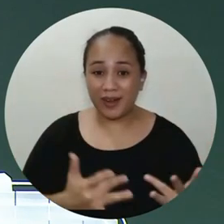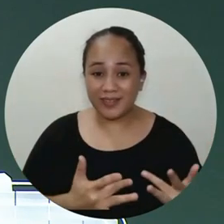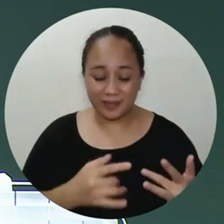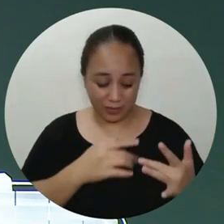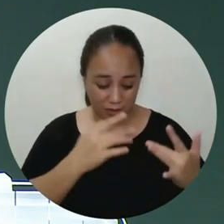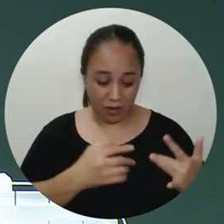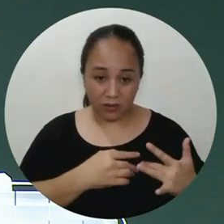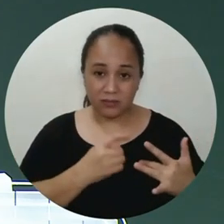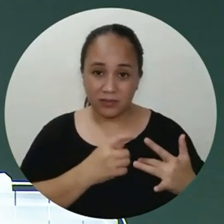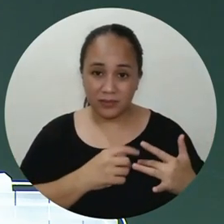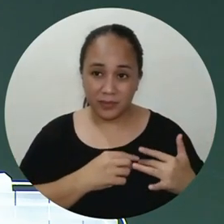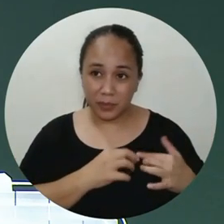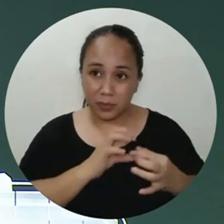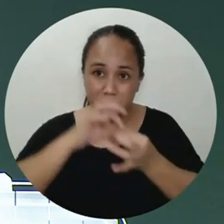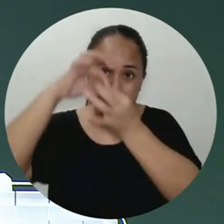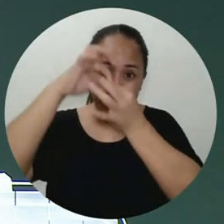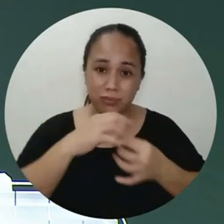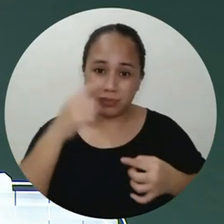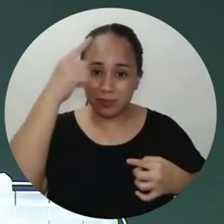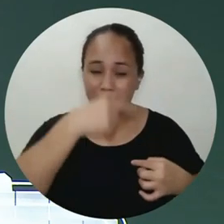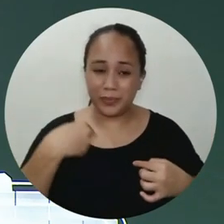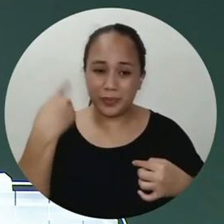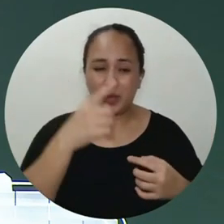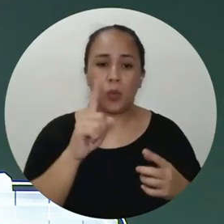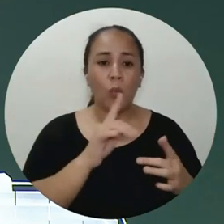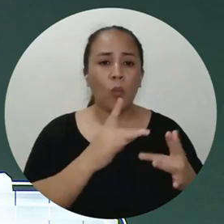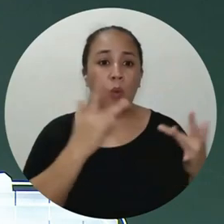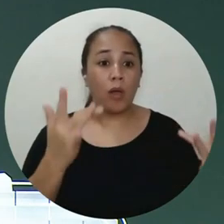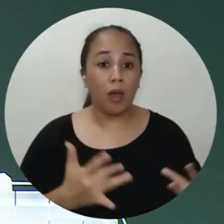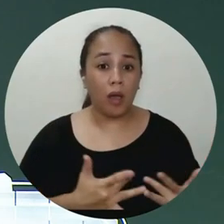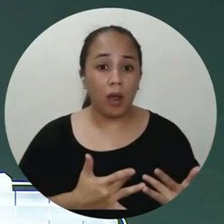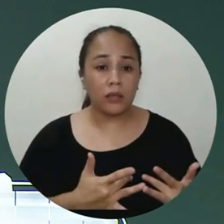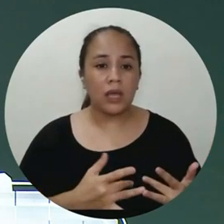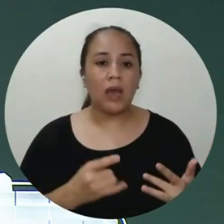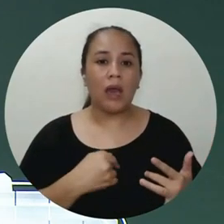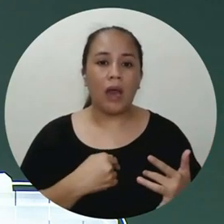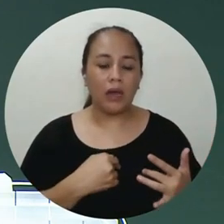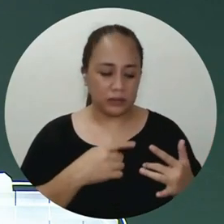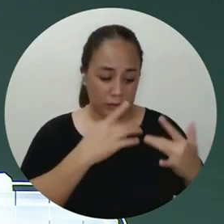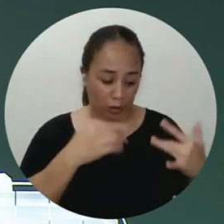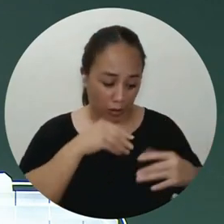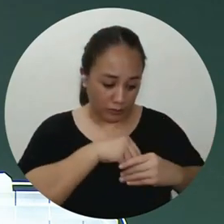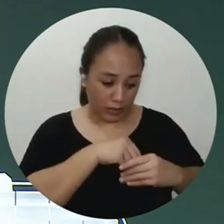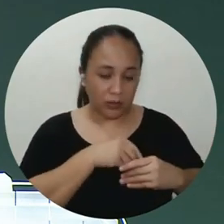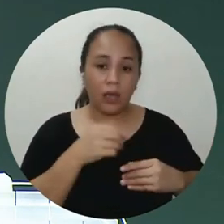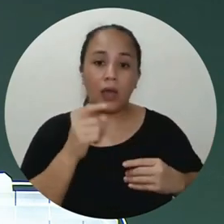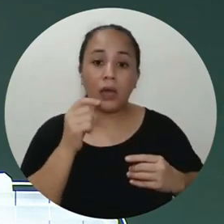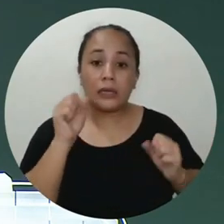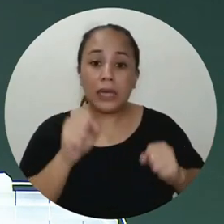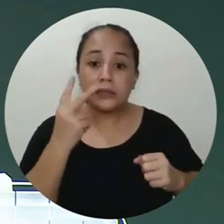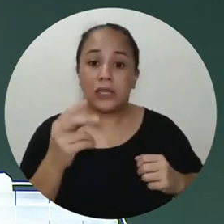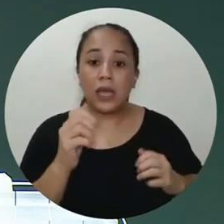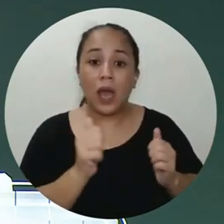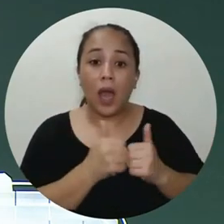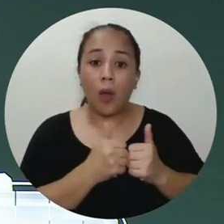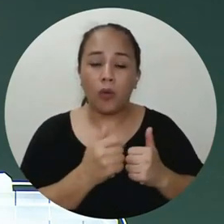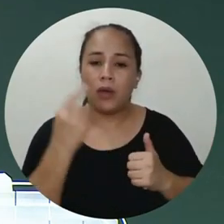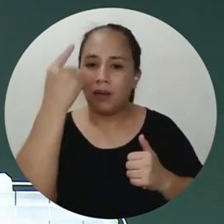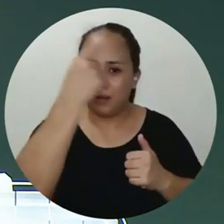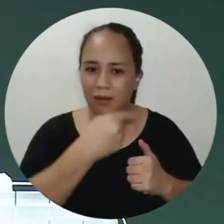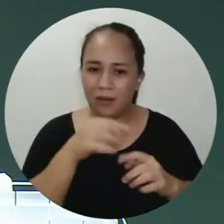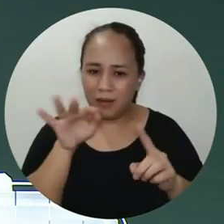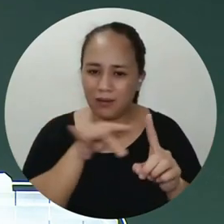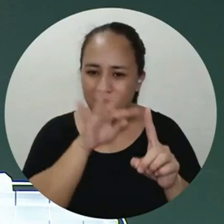So what kind of heart or state of mind the person is comes you can see that through their face. 그 필리핀 사람들은요 참